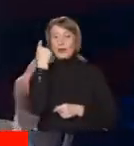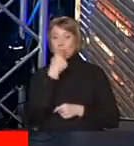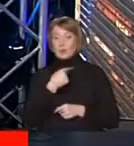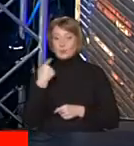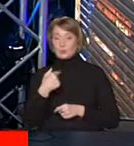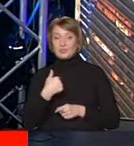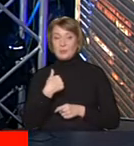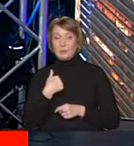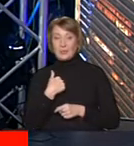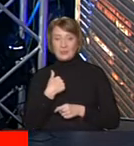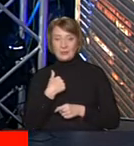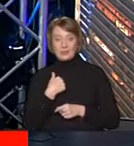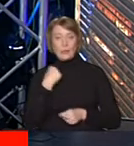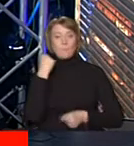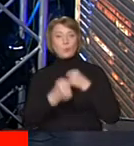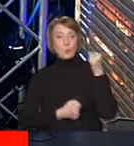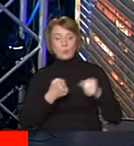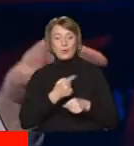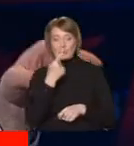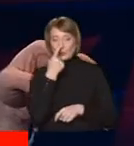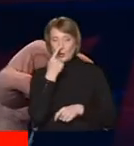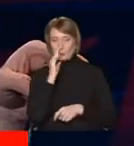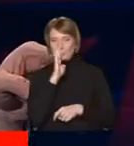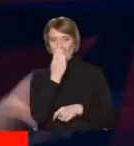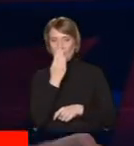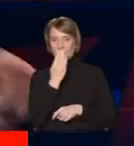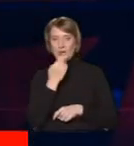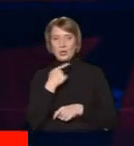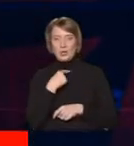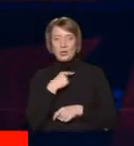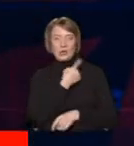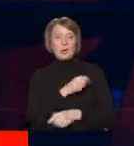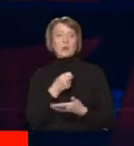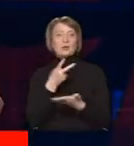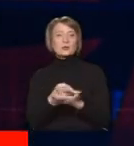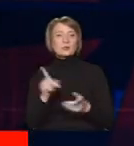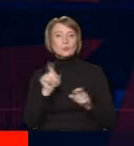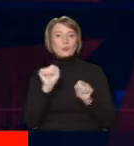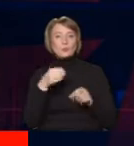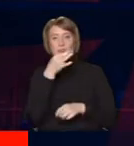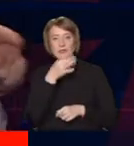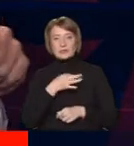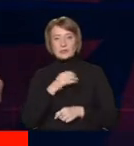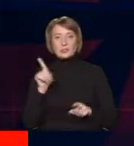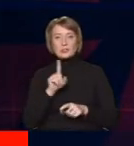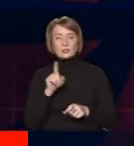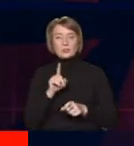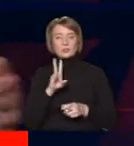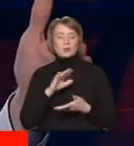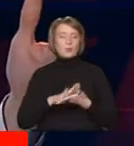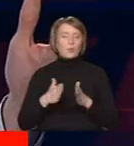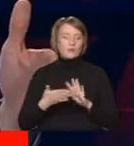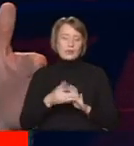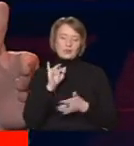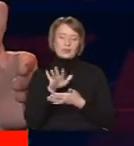побили, зламали мені носа, я лежав місяць в лікарні з трусом мозку. Так? Тому якщо після того хтось може щось сказати про те, що ми щось там з кимось там домовляємося, ну